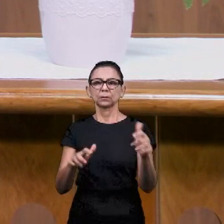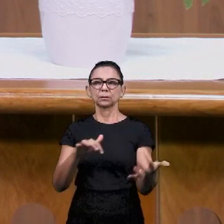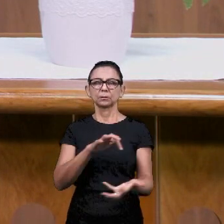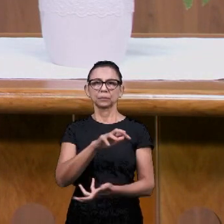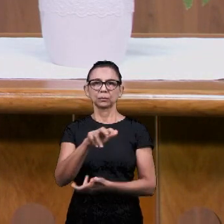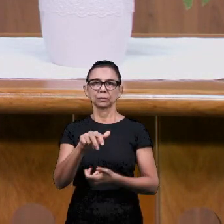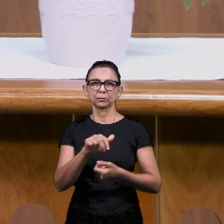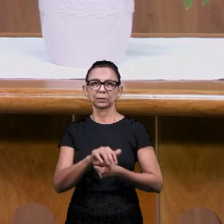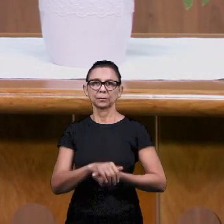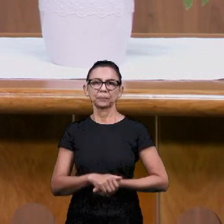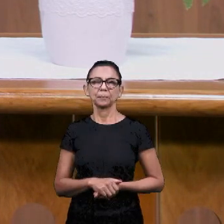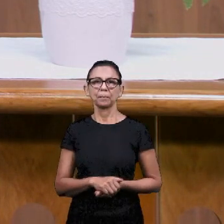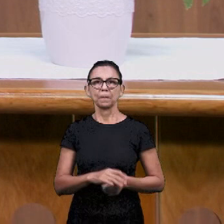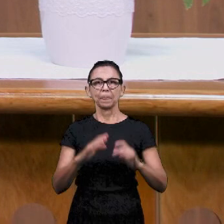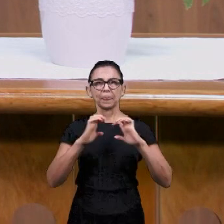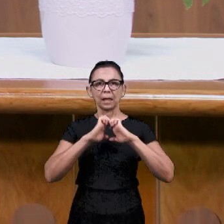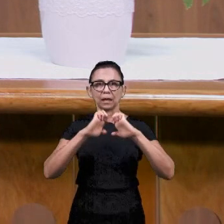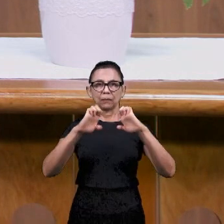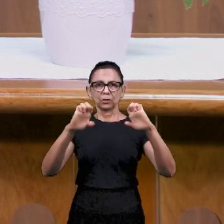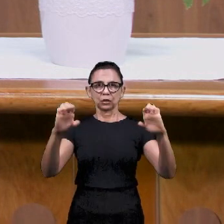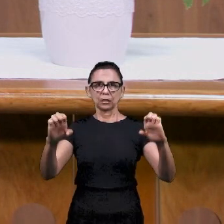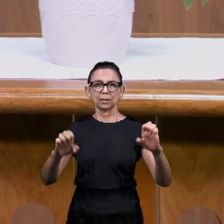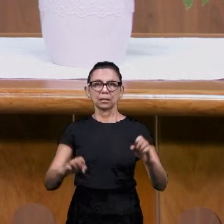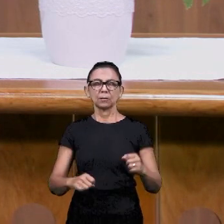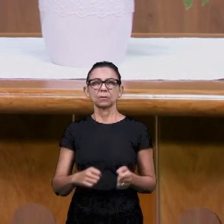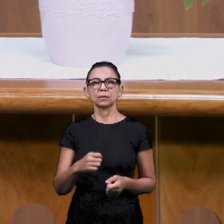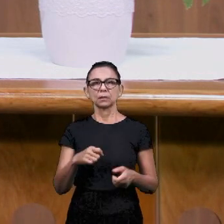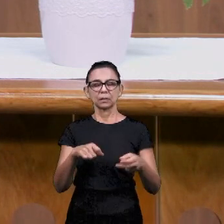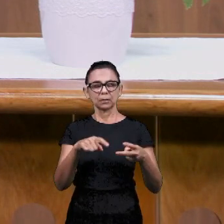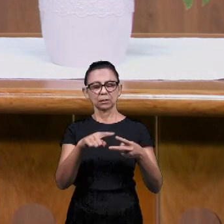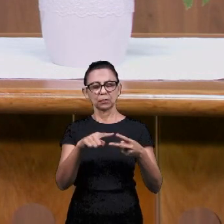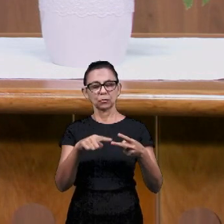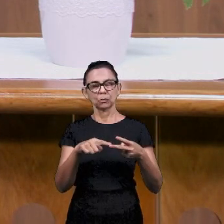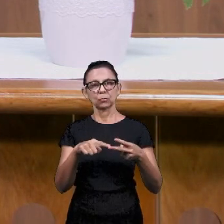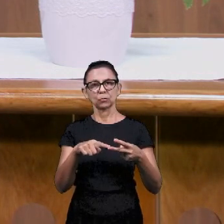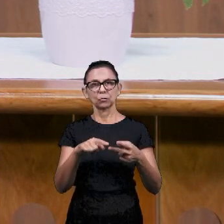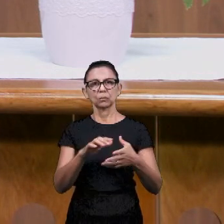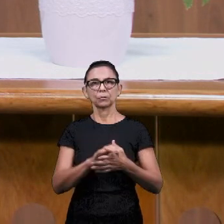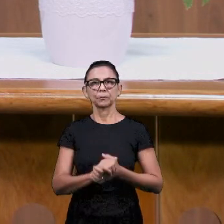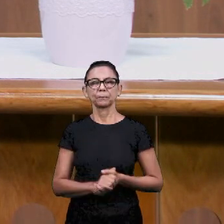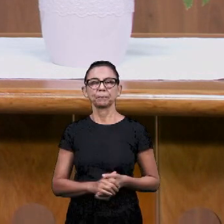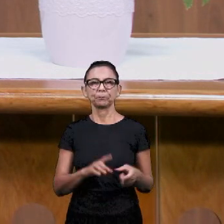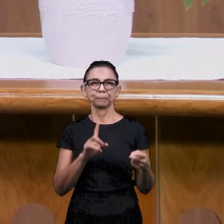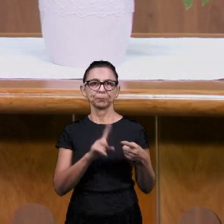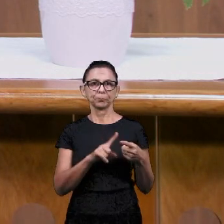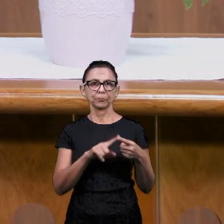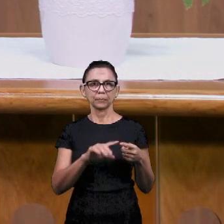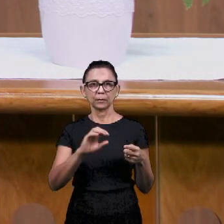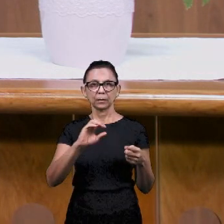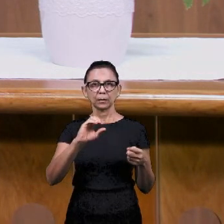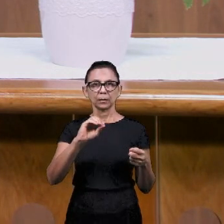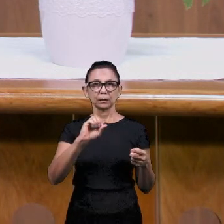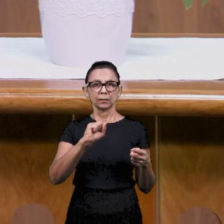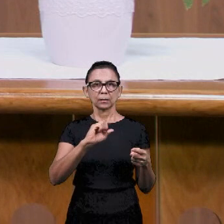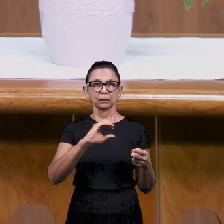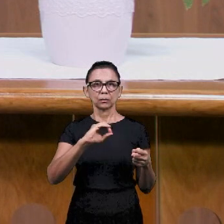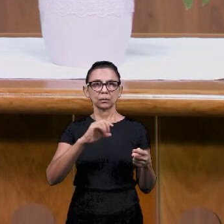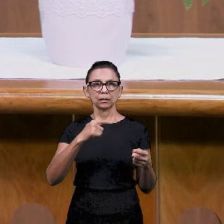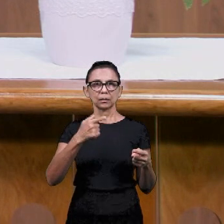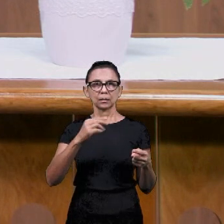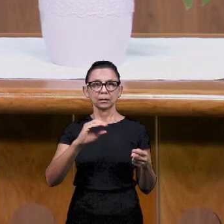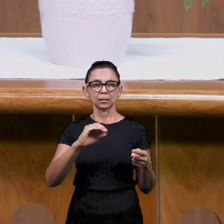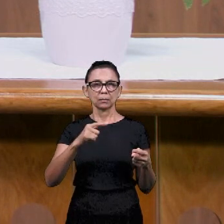vous avez deux ressources que vous pouvez et vous devez utiliser. Un, c'est le numéro 0800 707